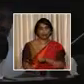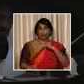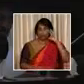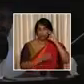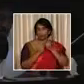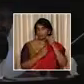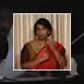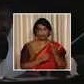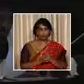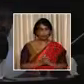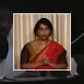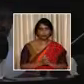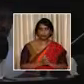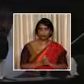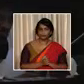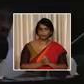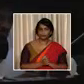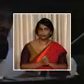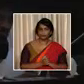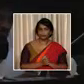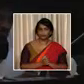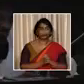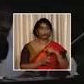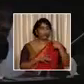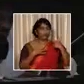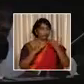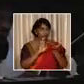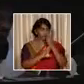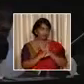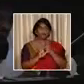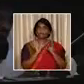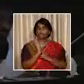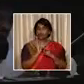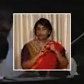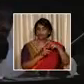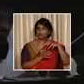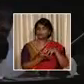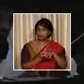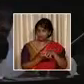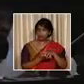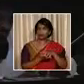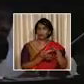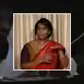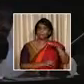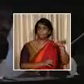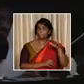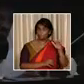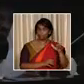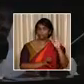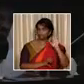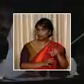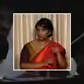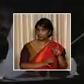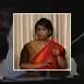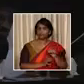வலியுறுத்துகின்றன. அண்மையிலே கடந்த 7 நாட்களுக்கு முதல் வவுனியா மாவட்டத்தில் ஈச்சங்குளம் என்ற பகுதியில் இருக்கின்ற ஒரு முன்னாள்